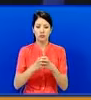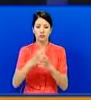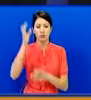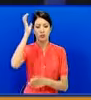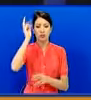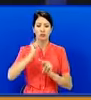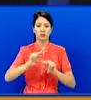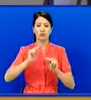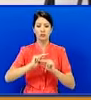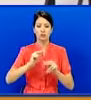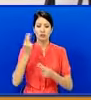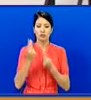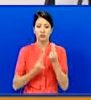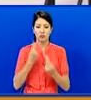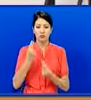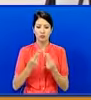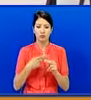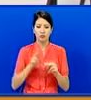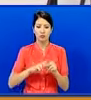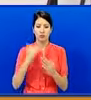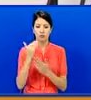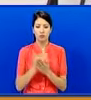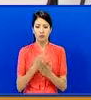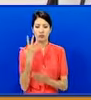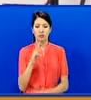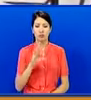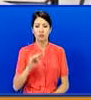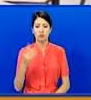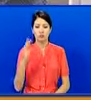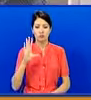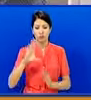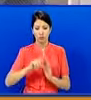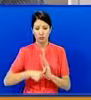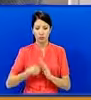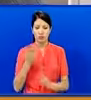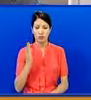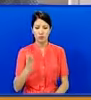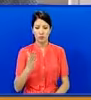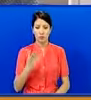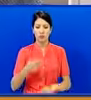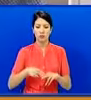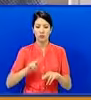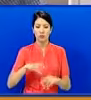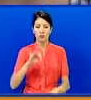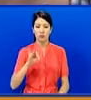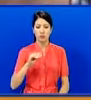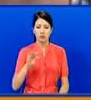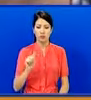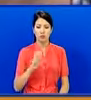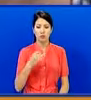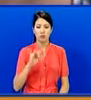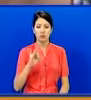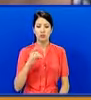қоры ұйымдастырған ойын свенингендік жүйемен 5 тур бойынша өтеді. Матчтың бас төрешісі фиде арбитры Сергей Ким. Ал